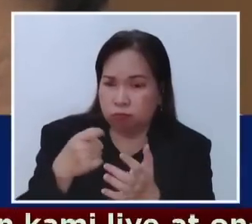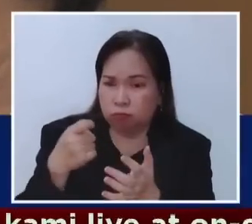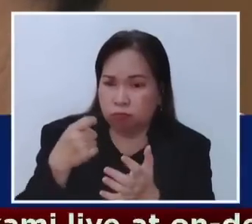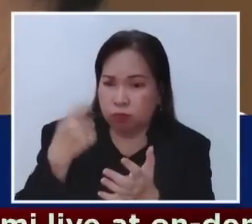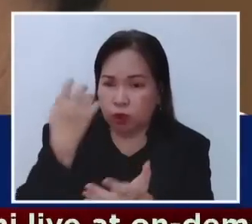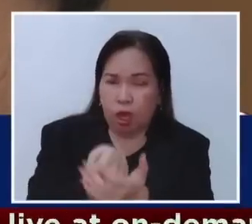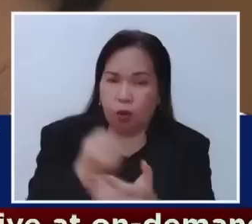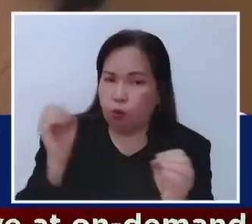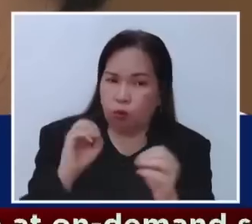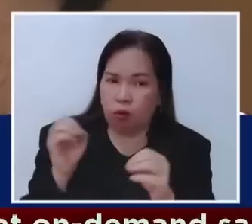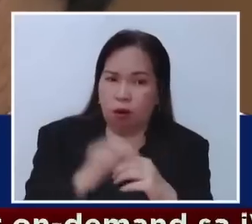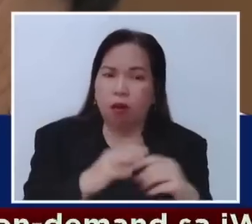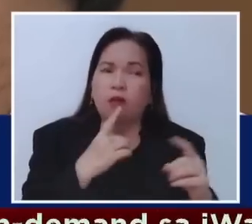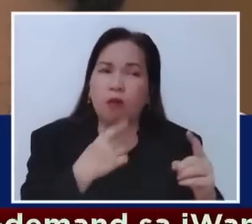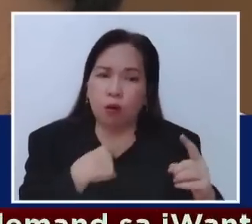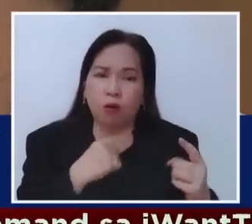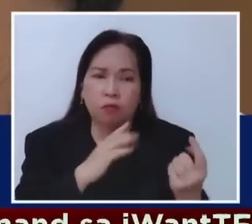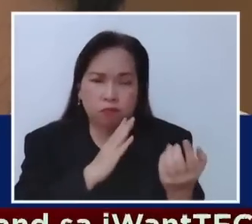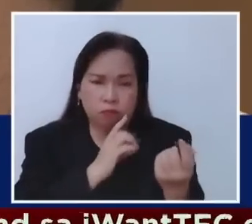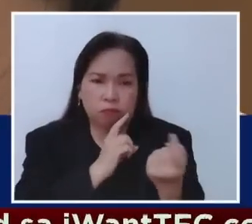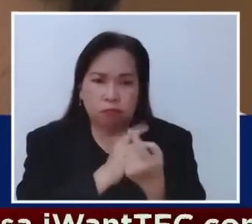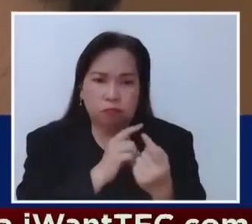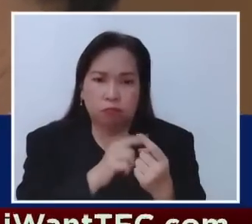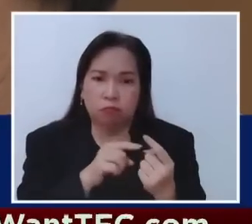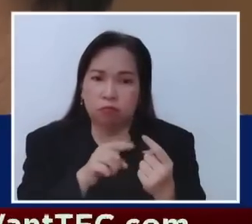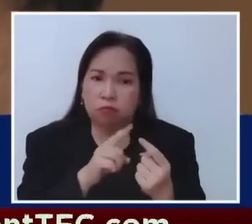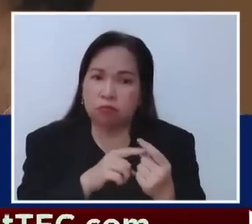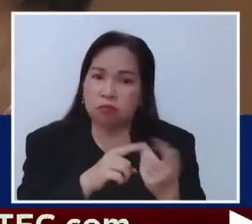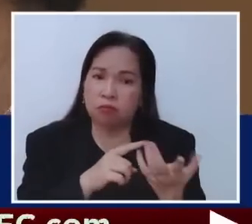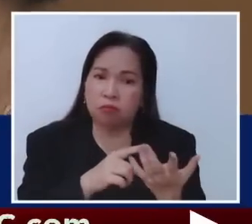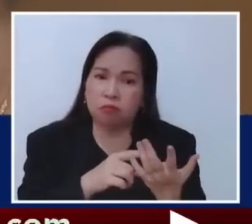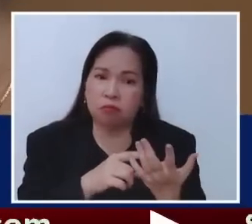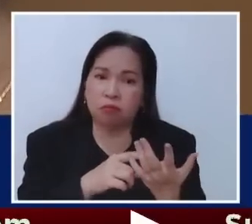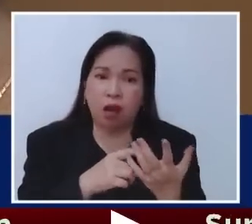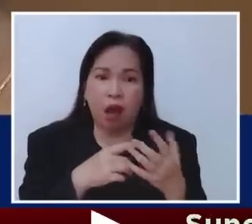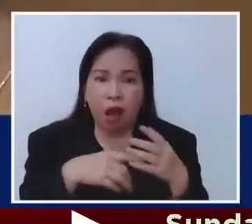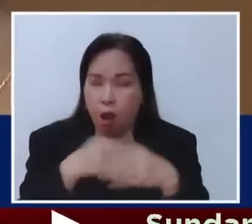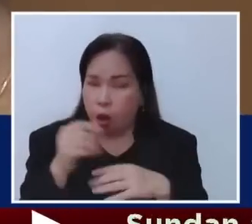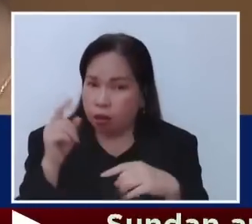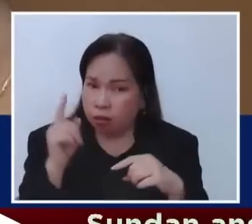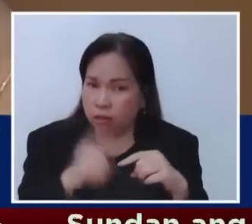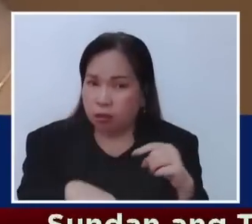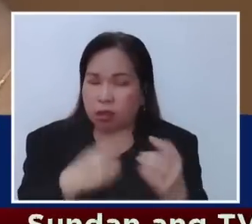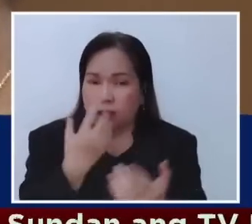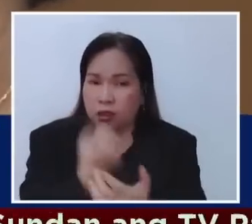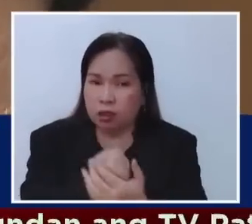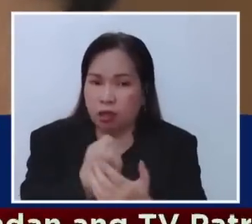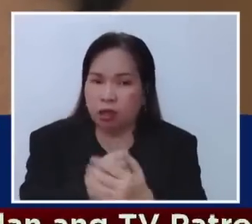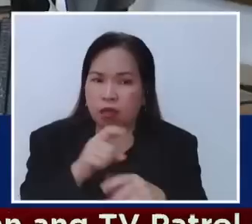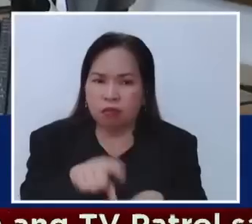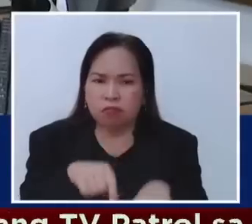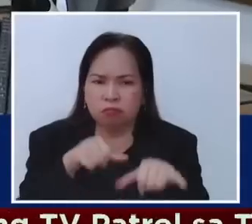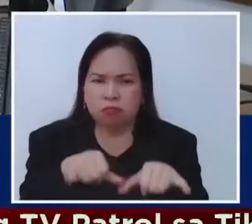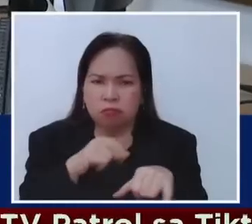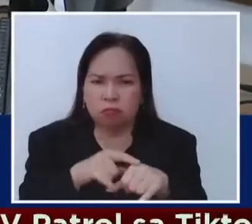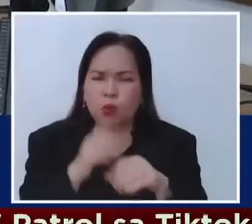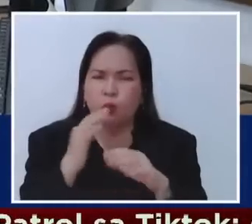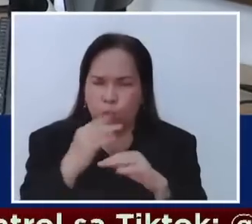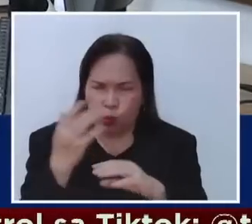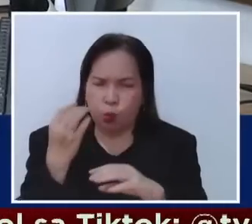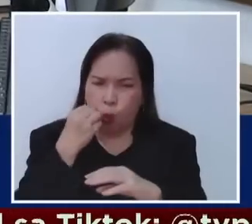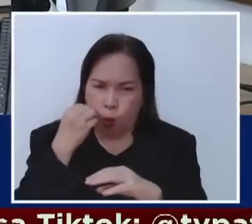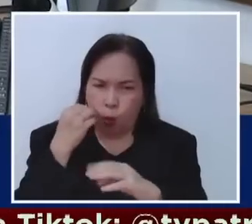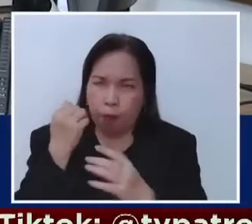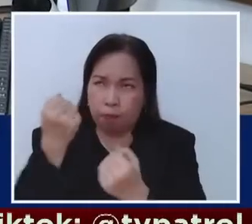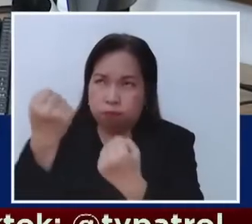ma'am, wala na silang ikama, hindi na sila nakakalabas. Ang tagal na nila doon, sana makauwi na ma'am.